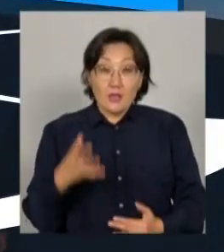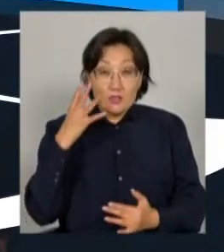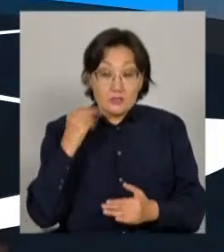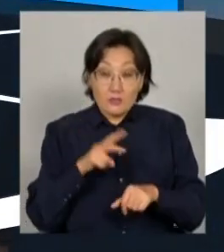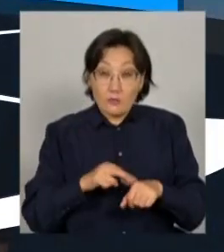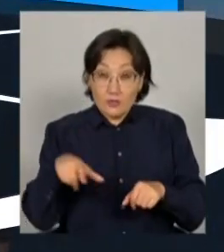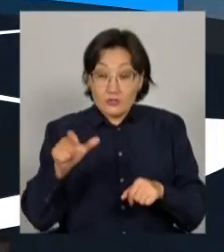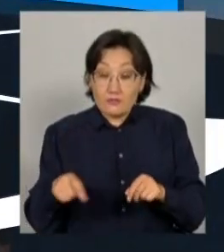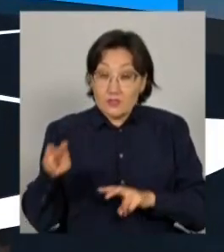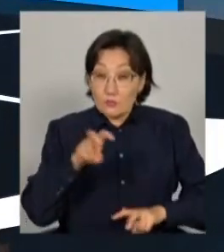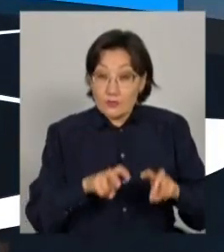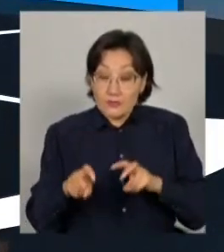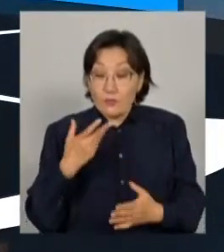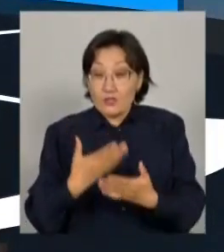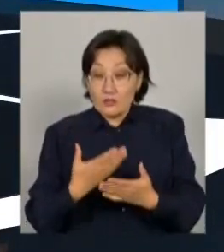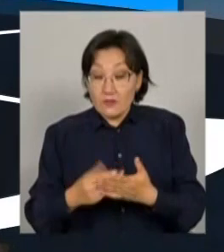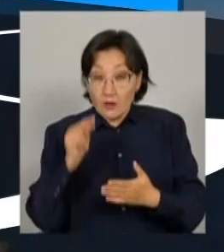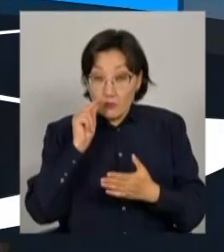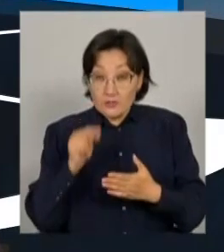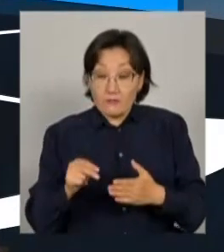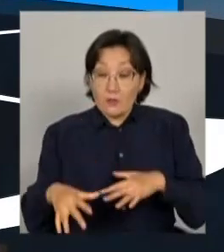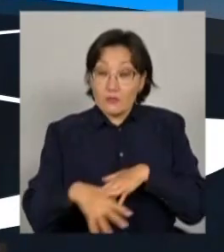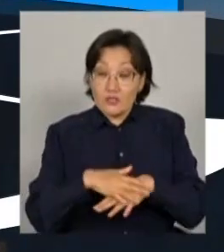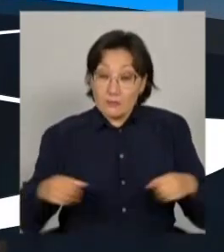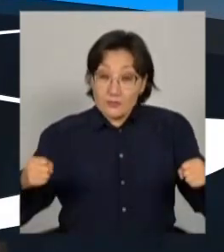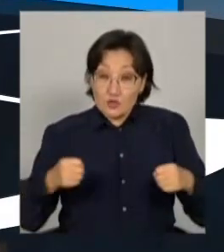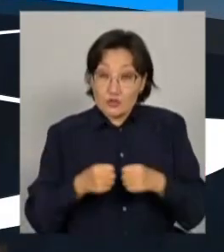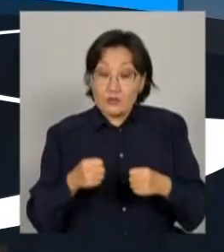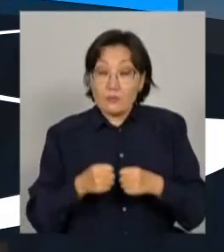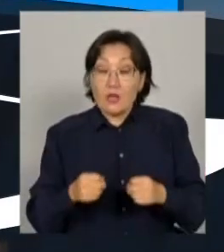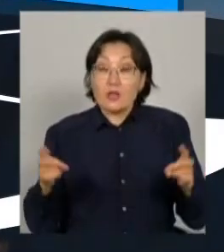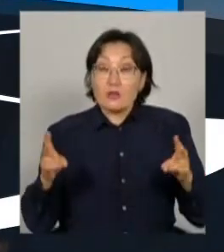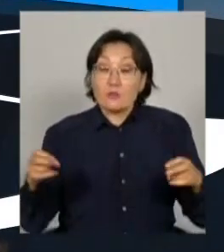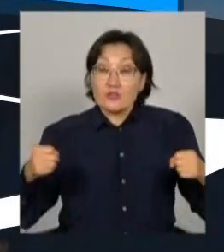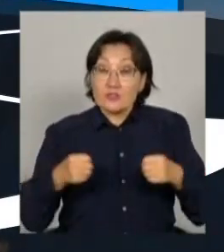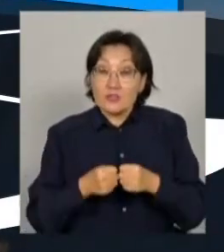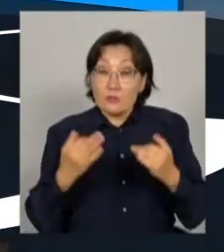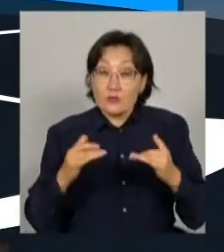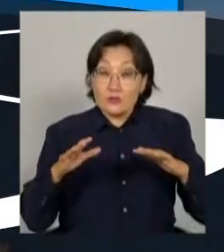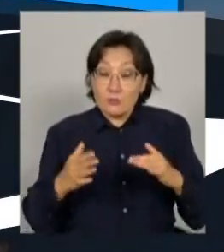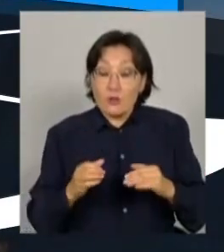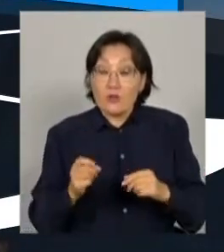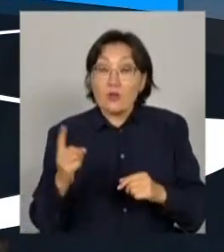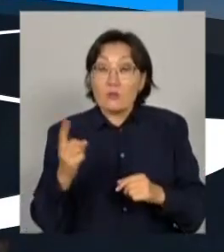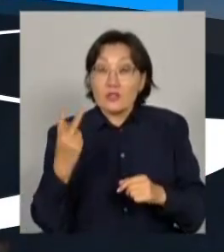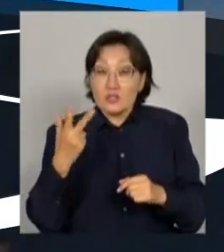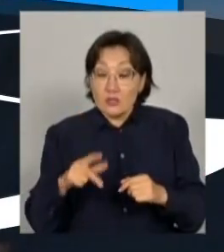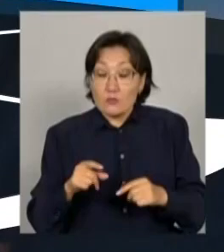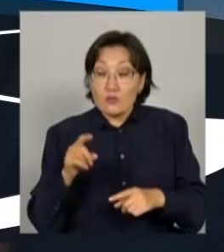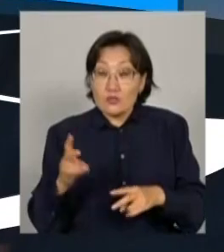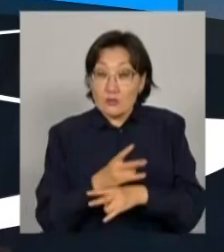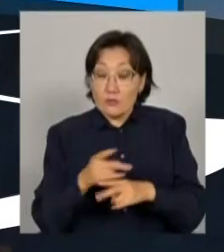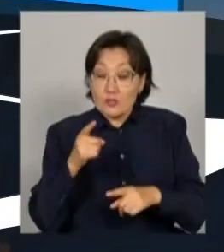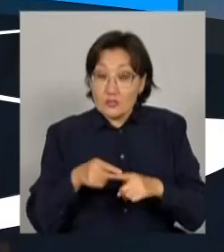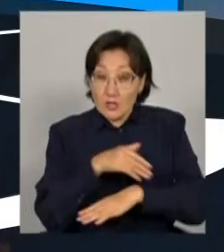Алматинские полицейские разыскивают предполагаемого виновника массового ДТП. Авария произошла сегодня в 00:30 на пересечении